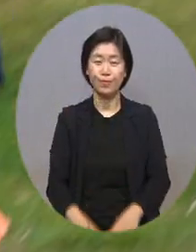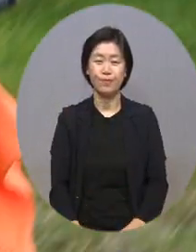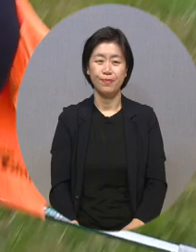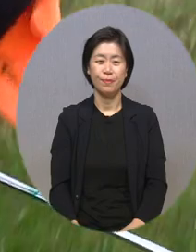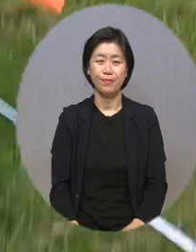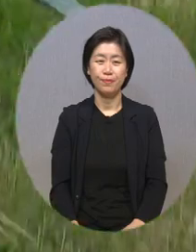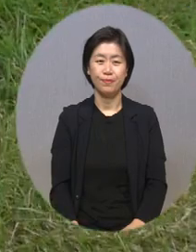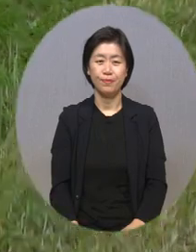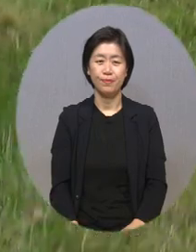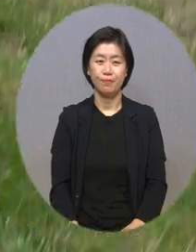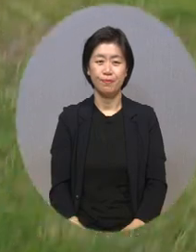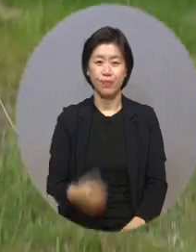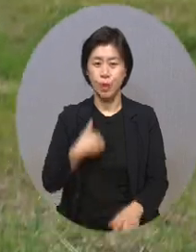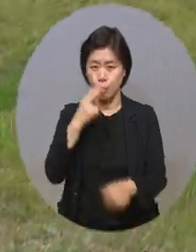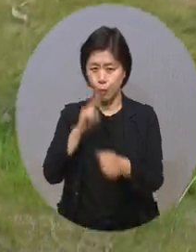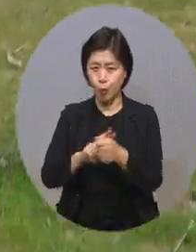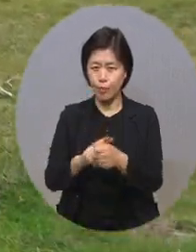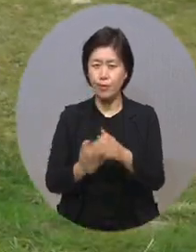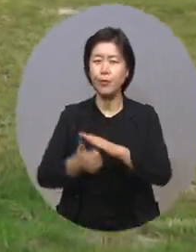아빠의 도전!